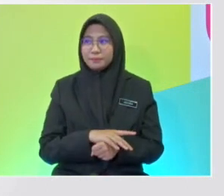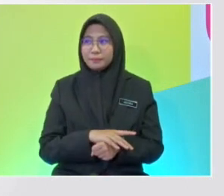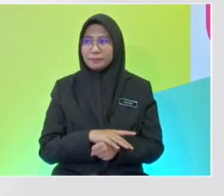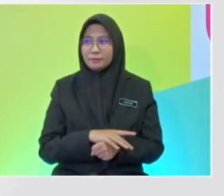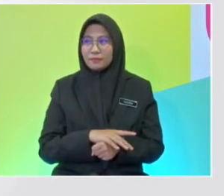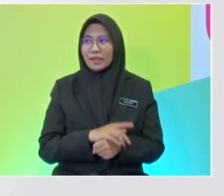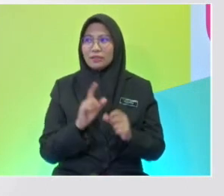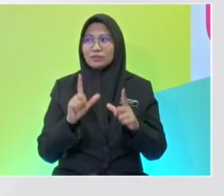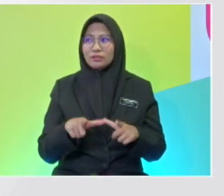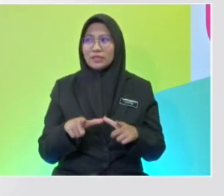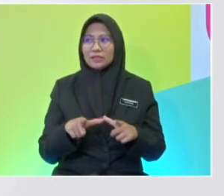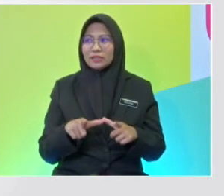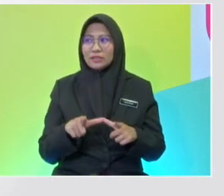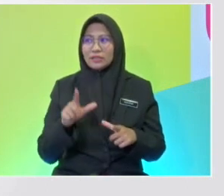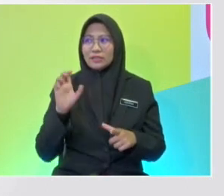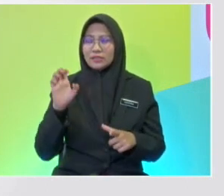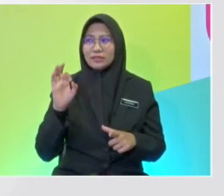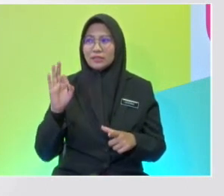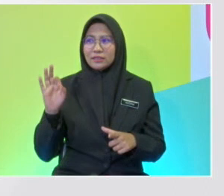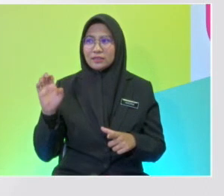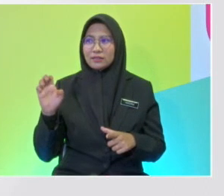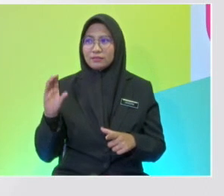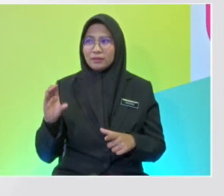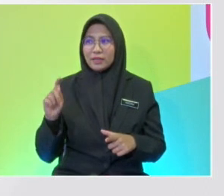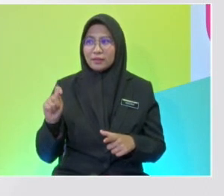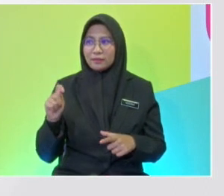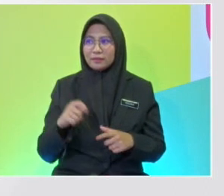Transition oke apa ya